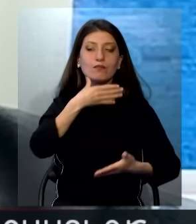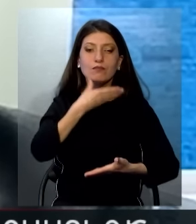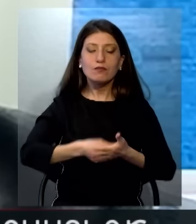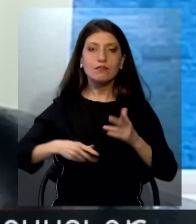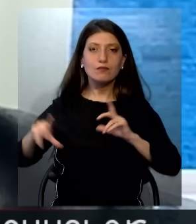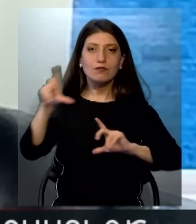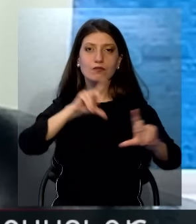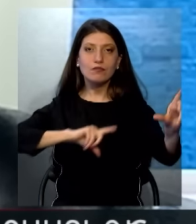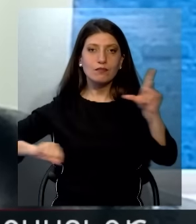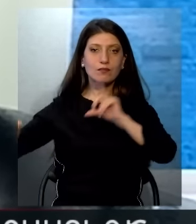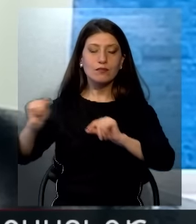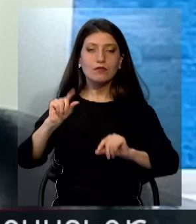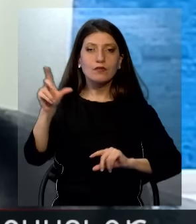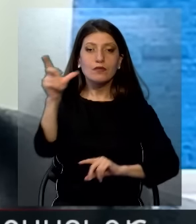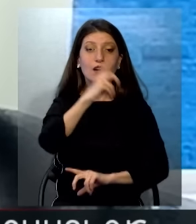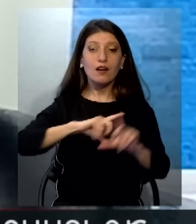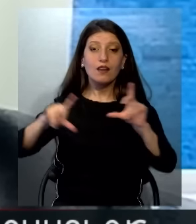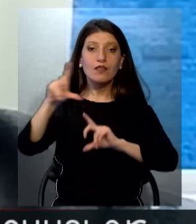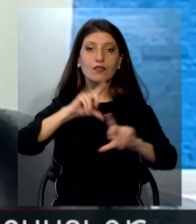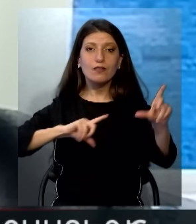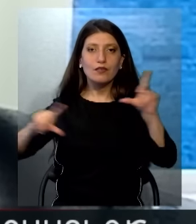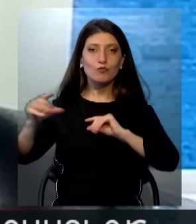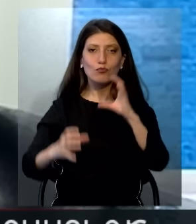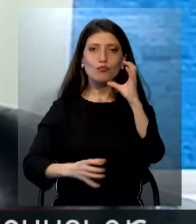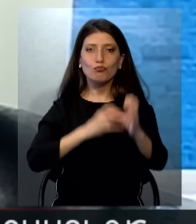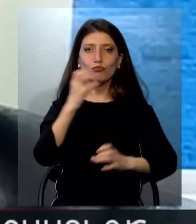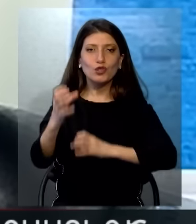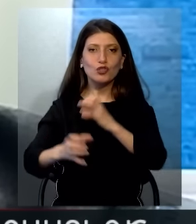դեսլագանը և վերադարձի դեսլագանը միջազգային